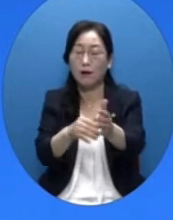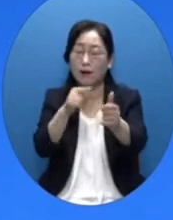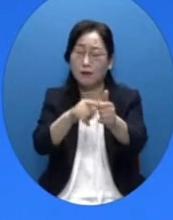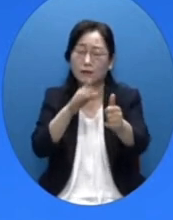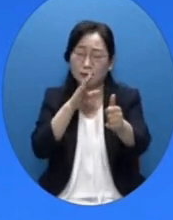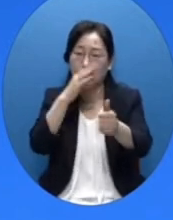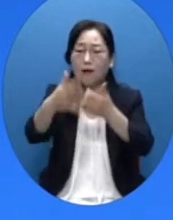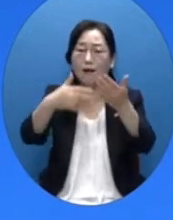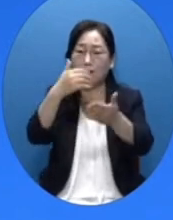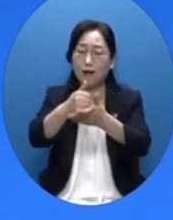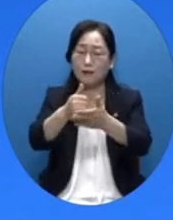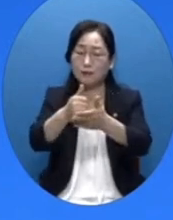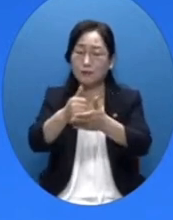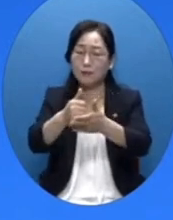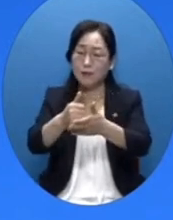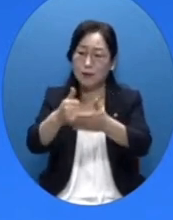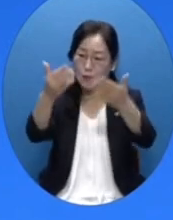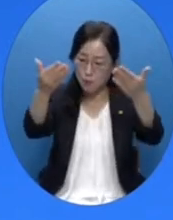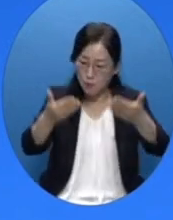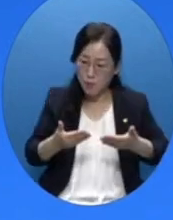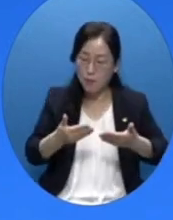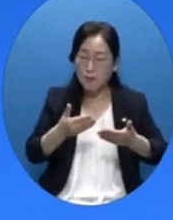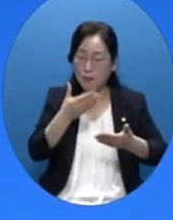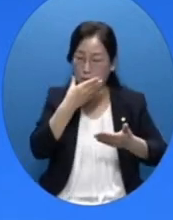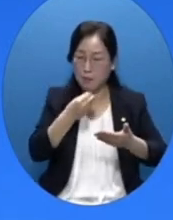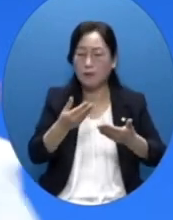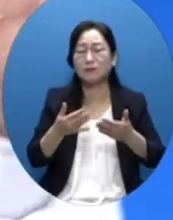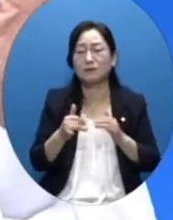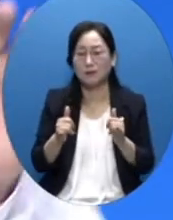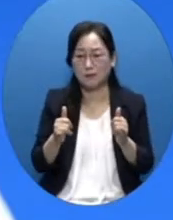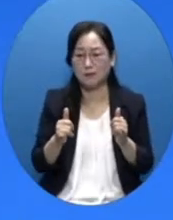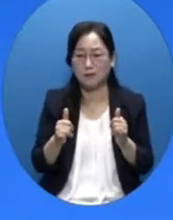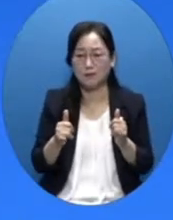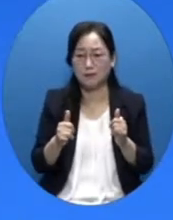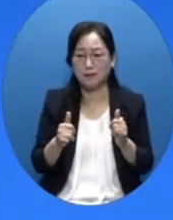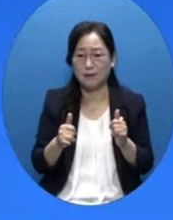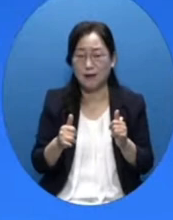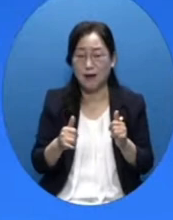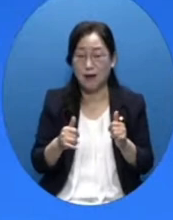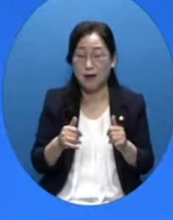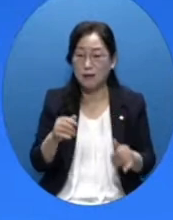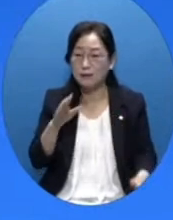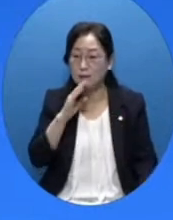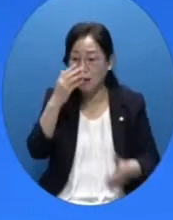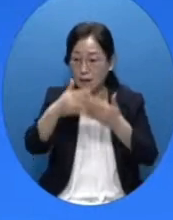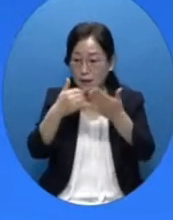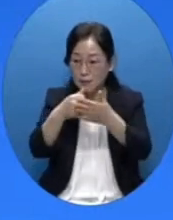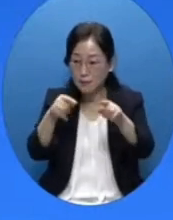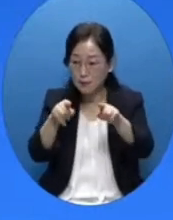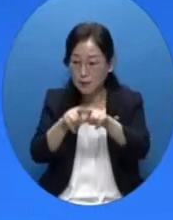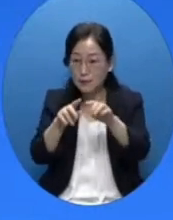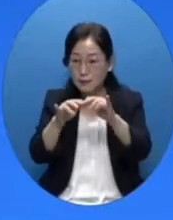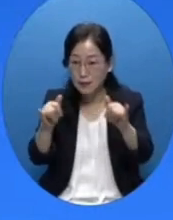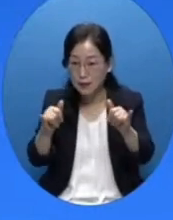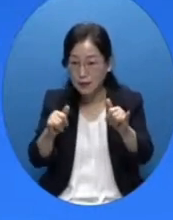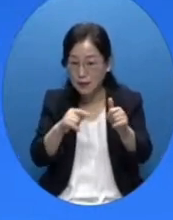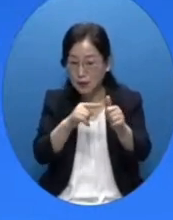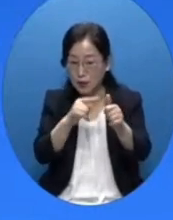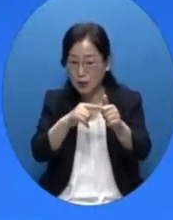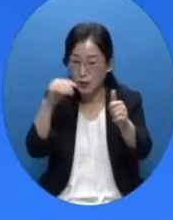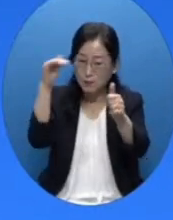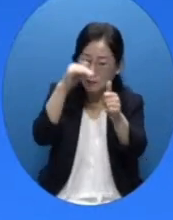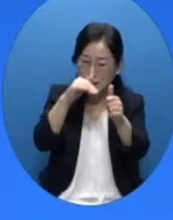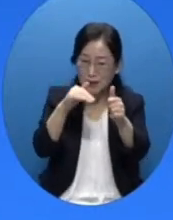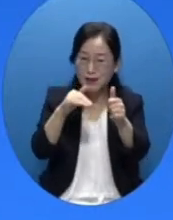하나님께 복을 받은 자니라 다시는 하나님이 함께하는 이상을 그들이 괴롭히지